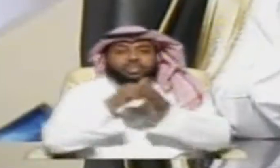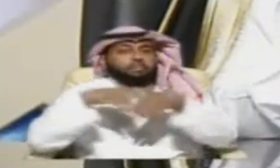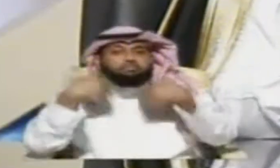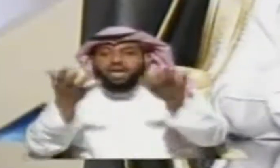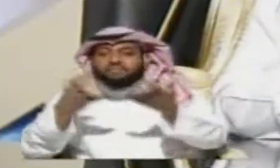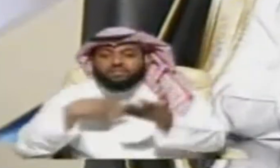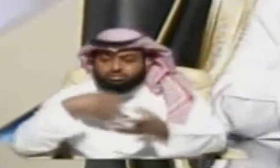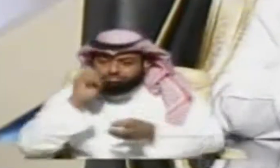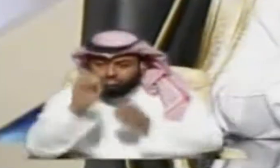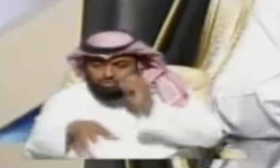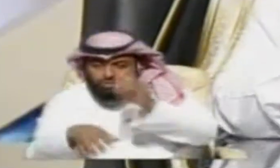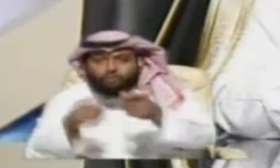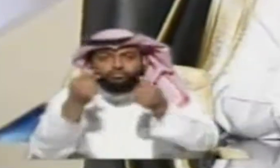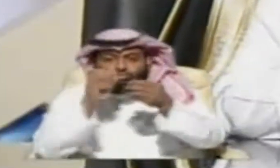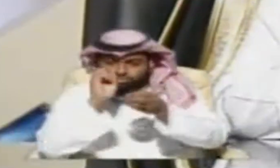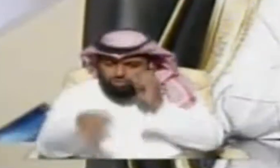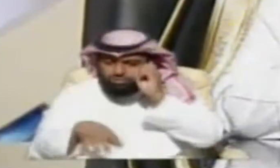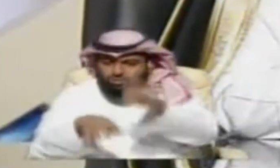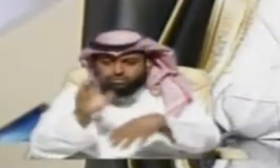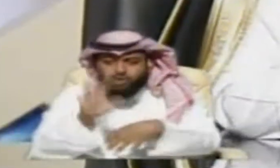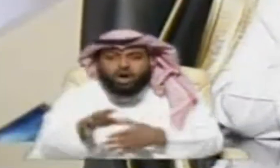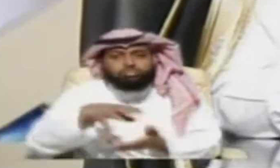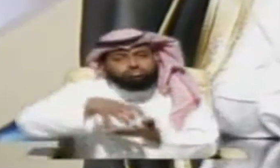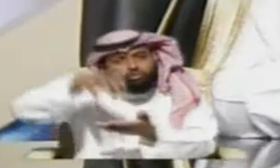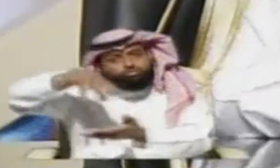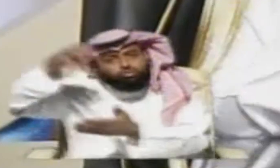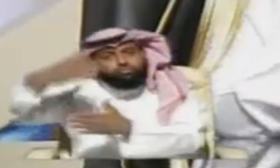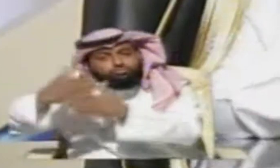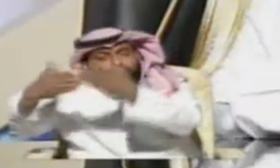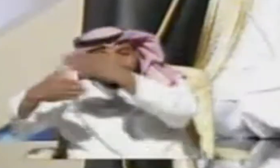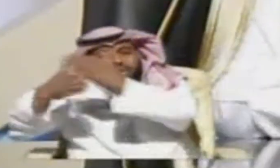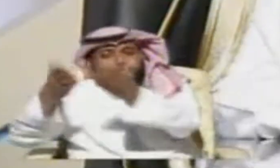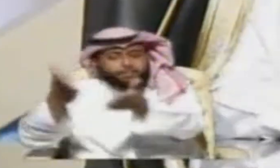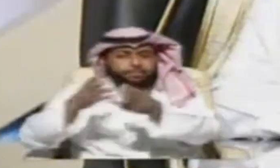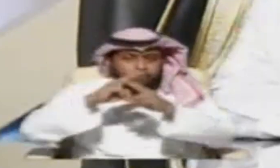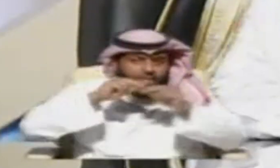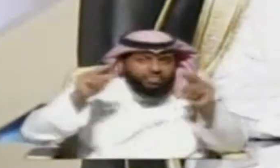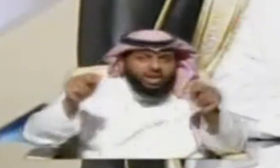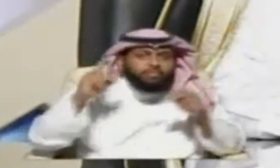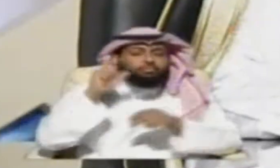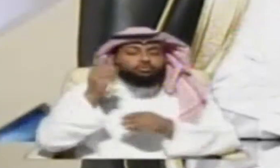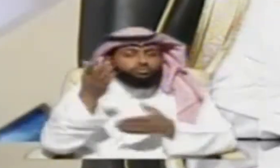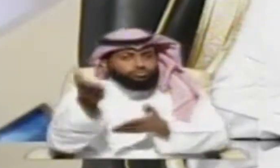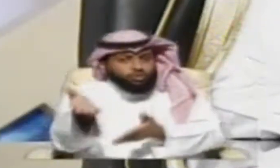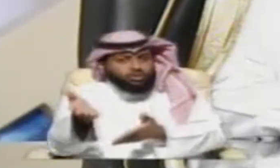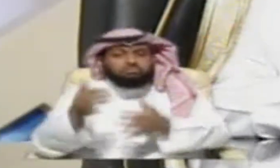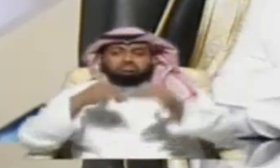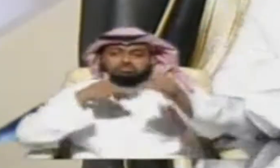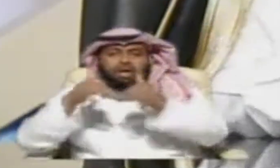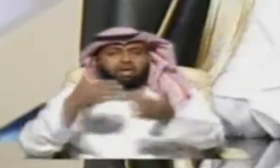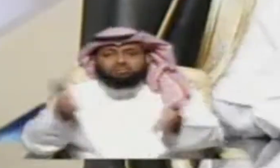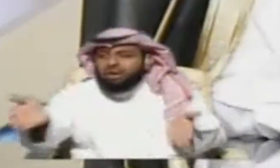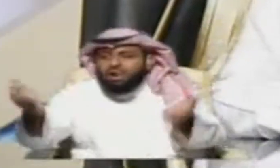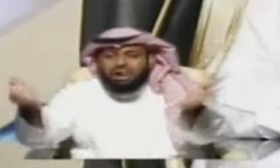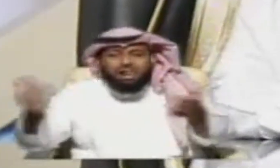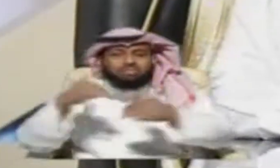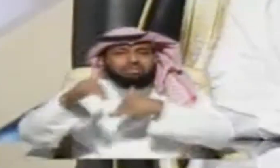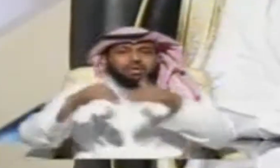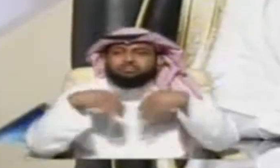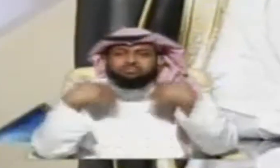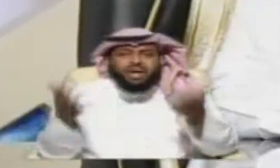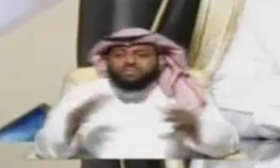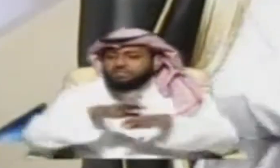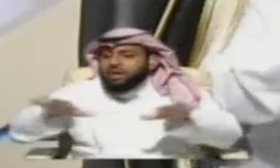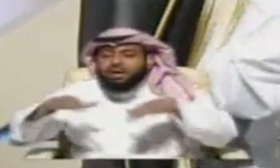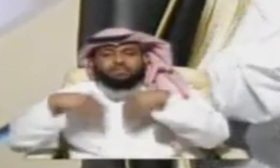عندهم بيوت تأويهم ولا مساكن يأوون إليها، وأصبحوا في الشوارع والطرقات وفي الصحاري ليس لهم